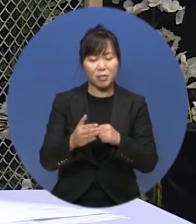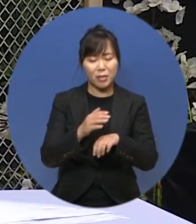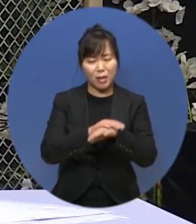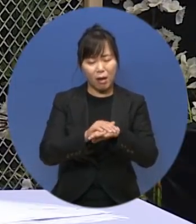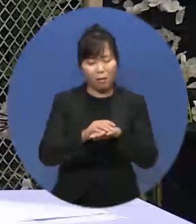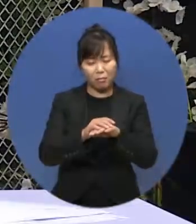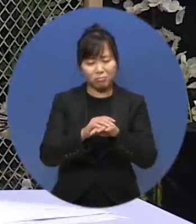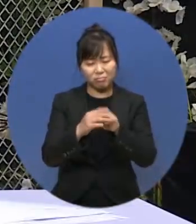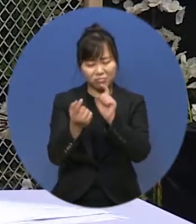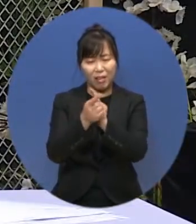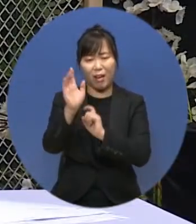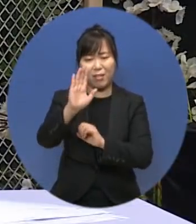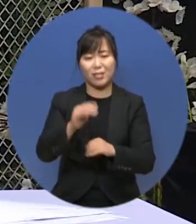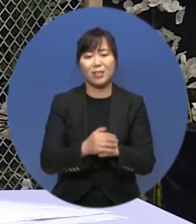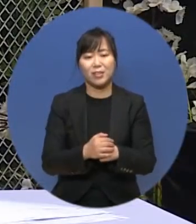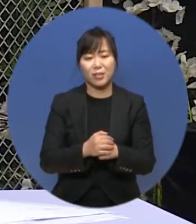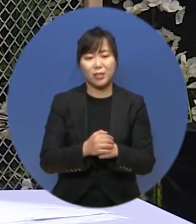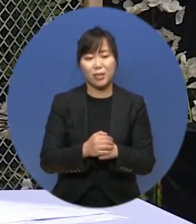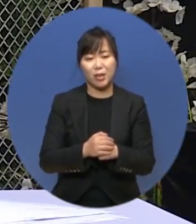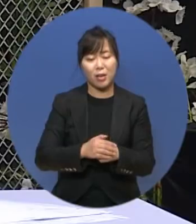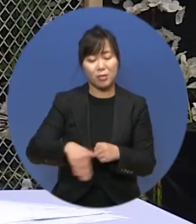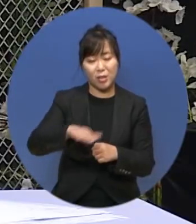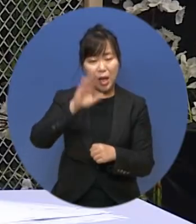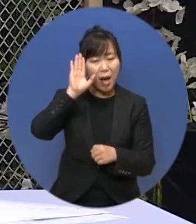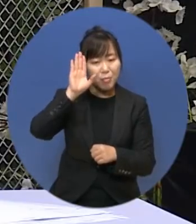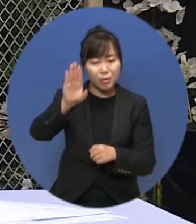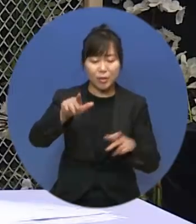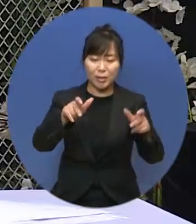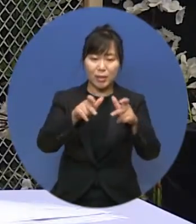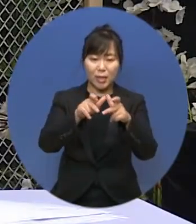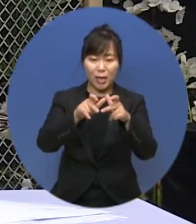것 같아요. 근데 저희들 앞으로도